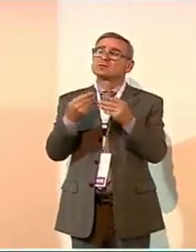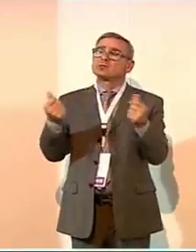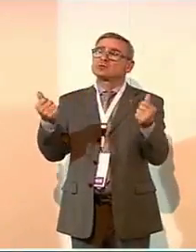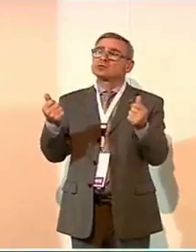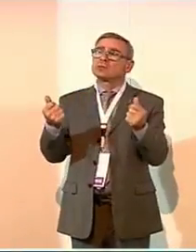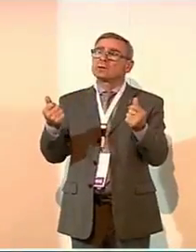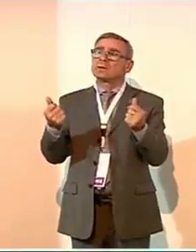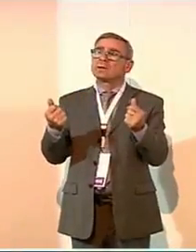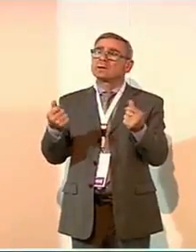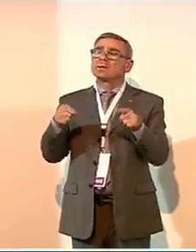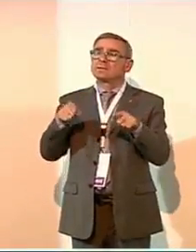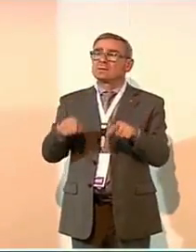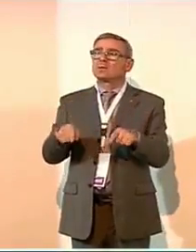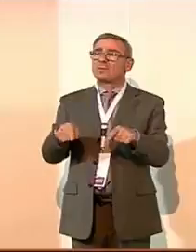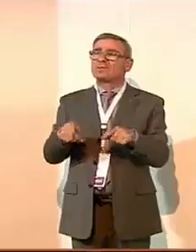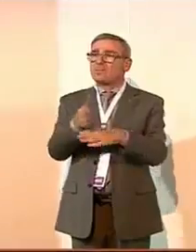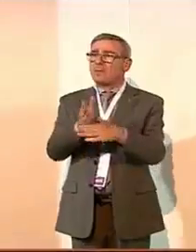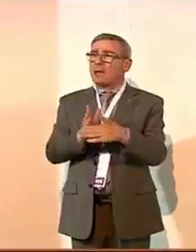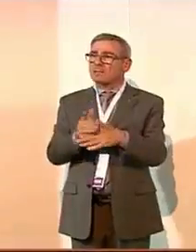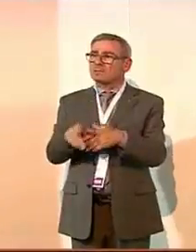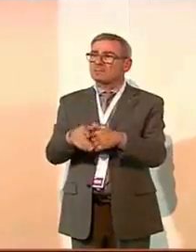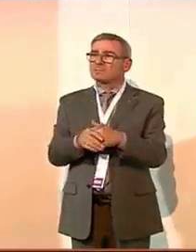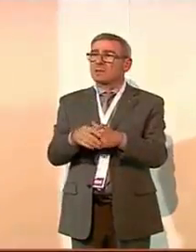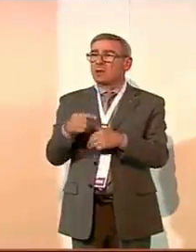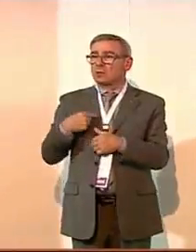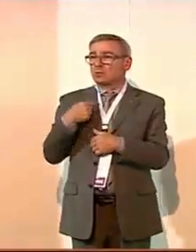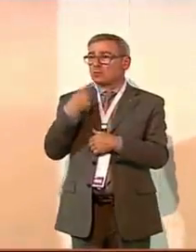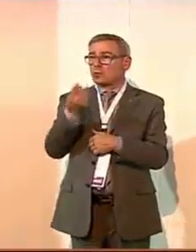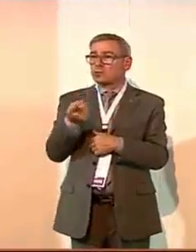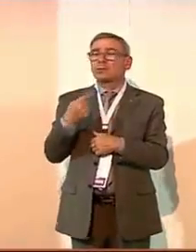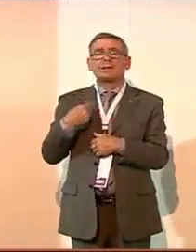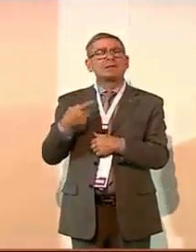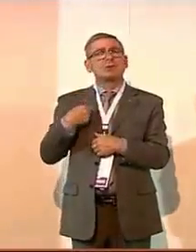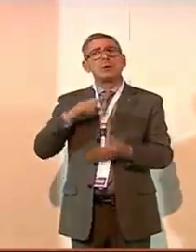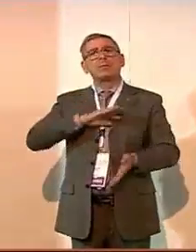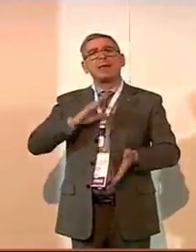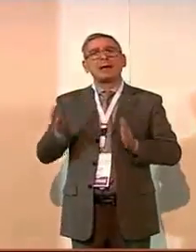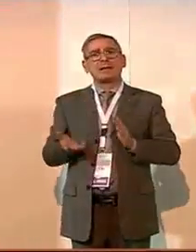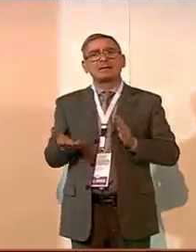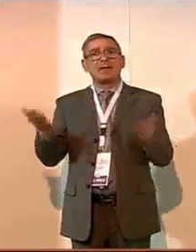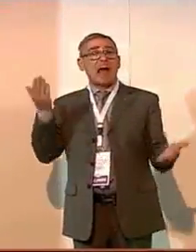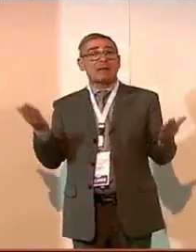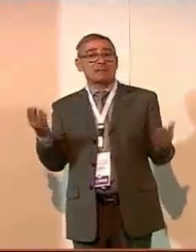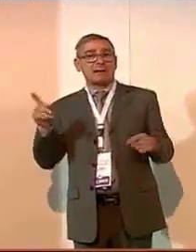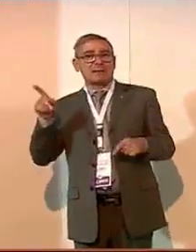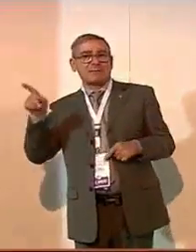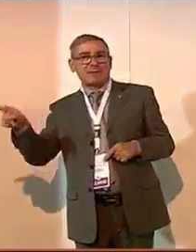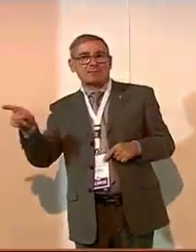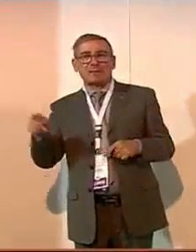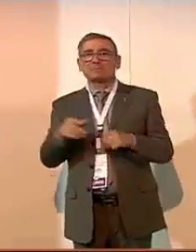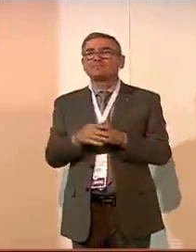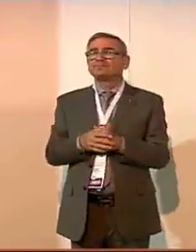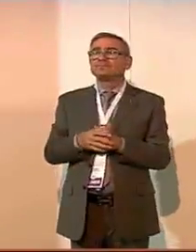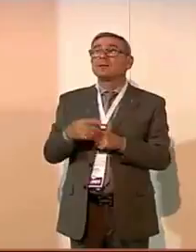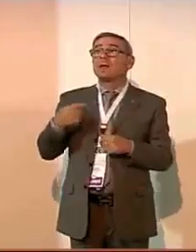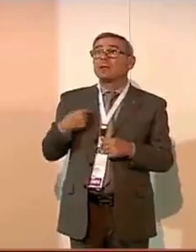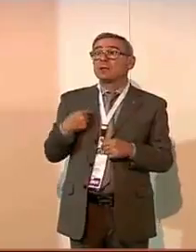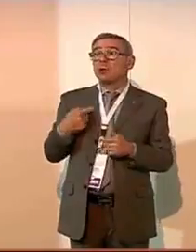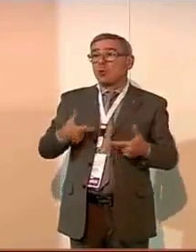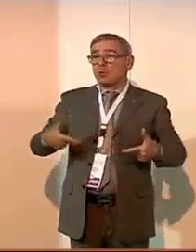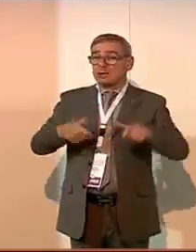questa parte e io te lo dico perché mi candida in alternativa a te in quel congresso io ho perso